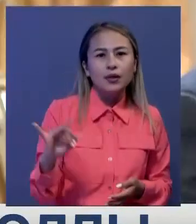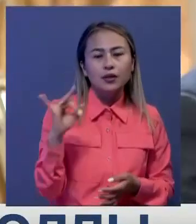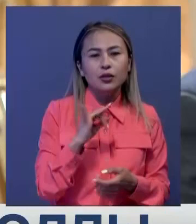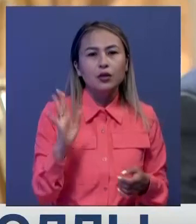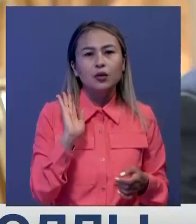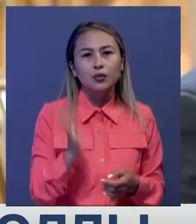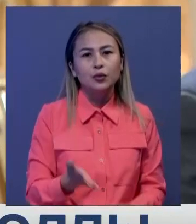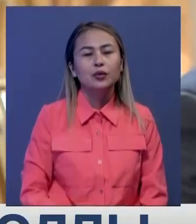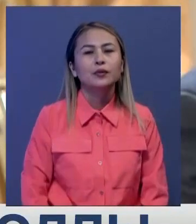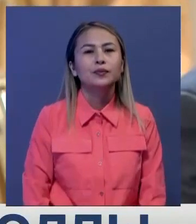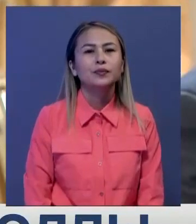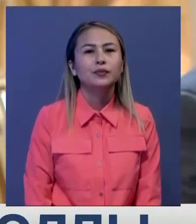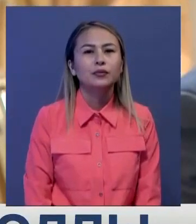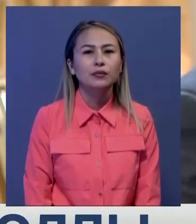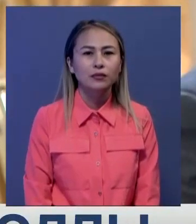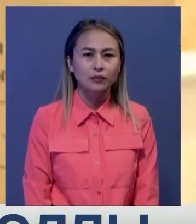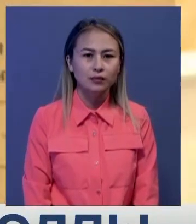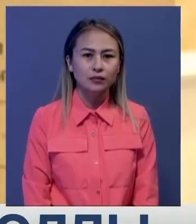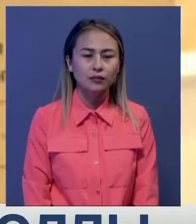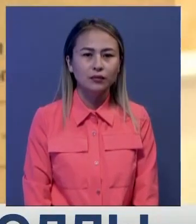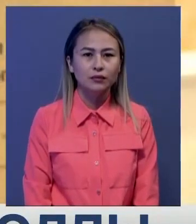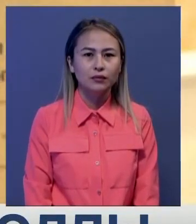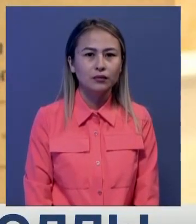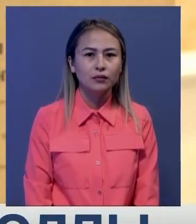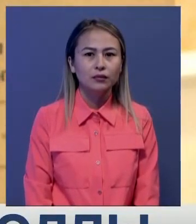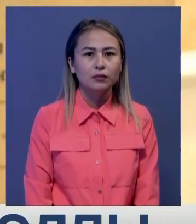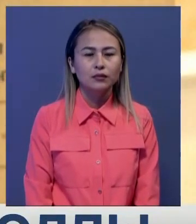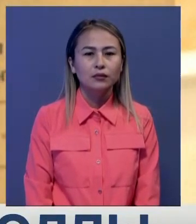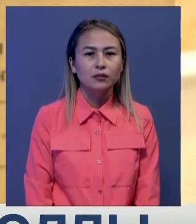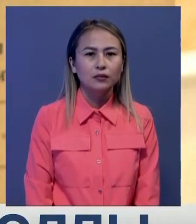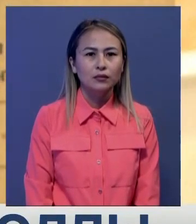азық болары анық. Дастан Сейілханұлы, Арман Ақшабаев, Хабар 24.